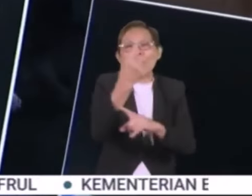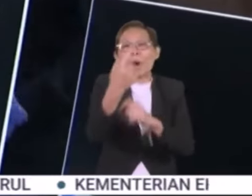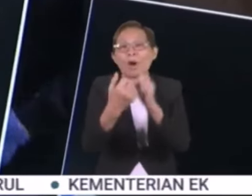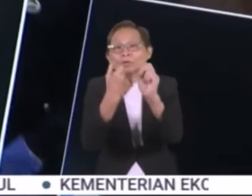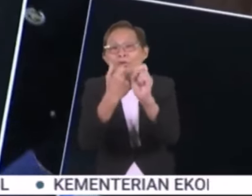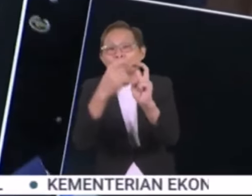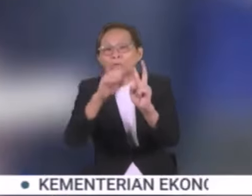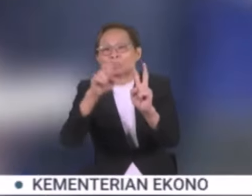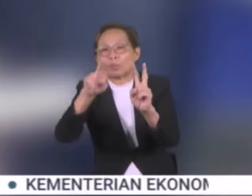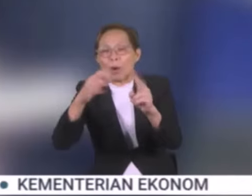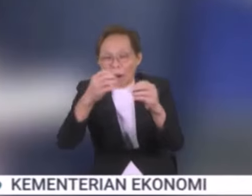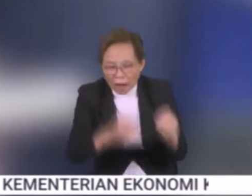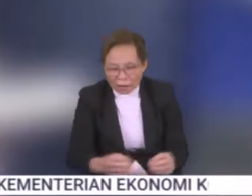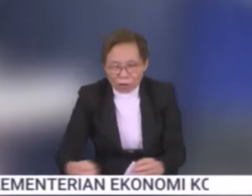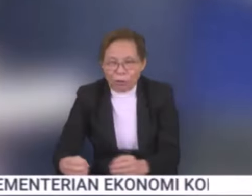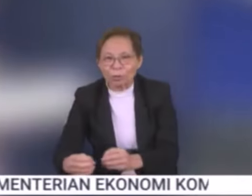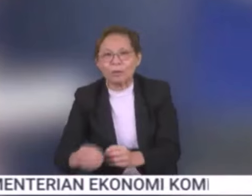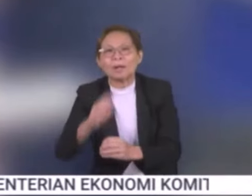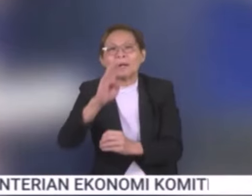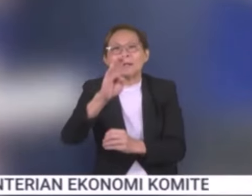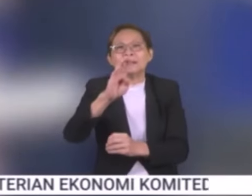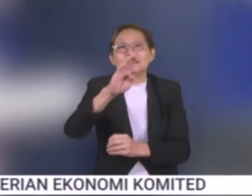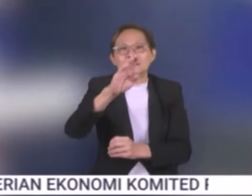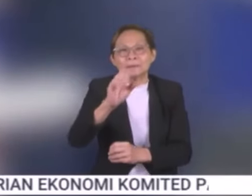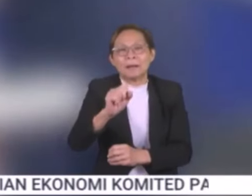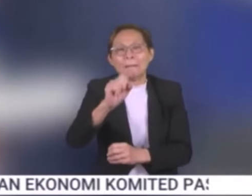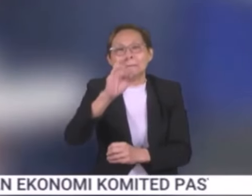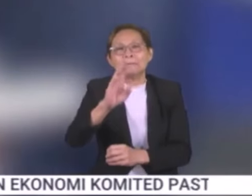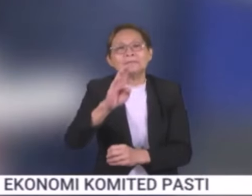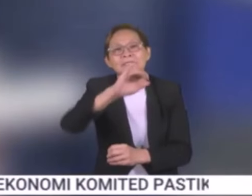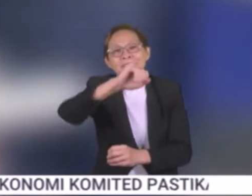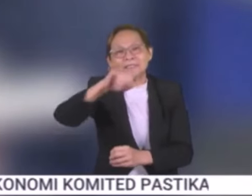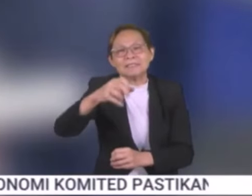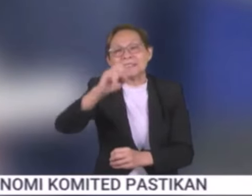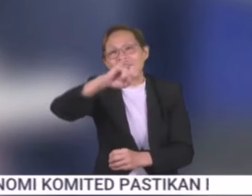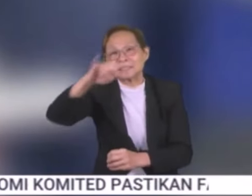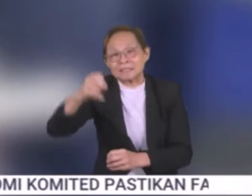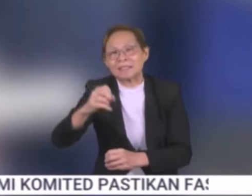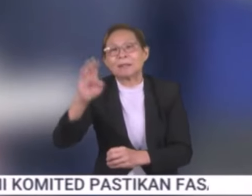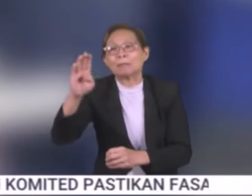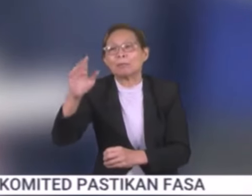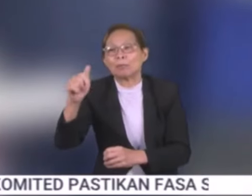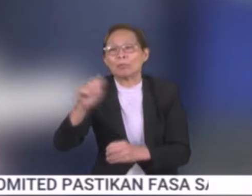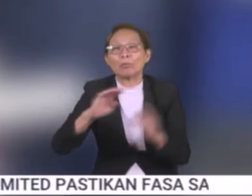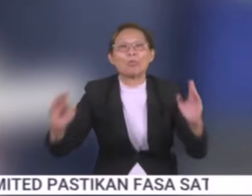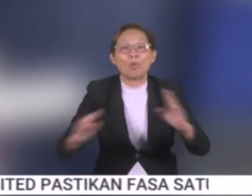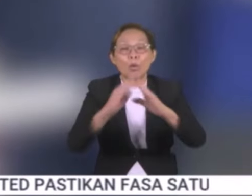2024 anjuran Jabatan Siasatan Jenayah Komersial di Bukit Aman di sini hari ini.